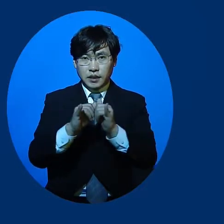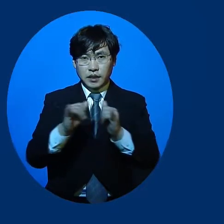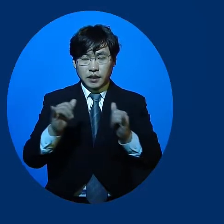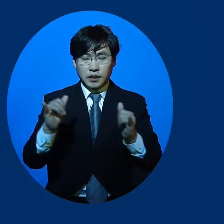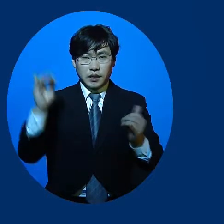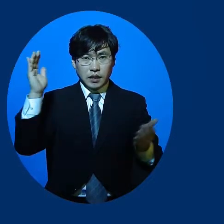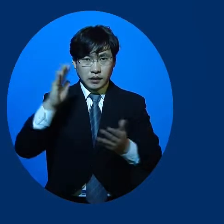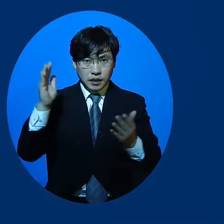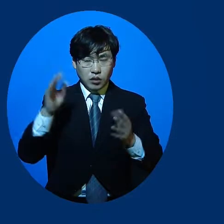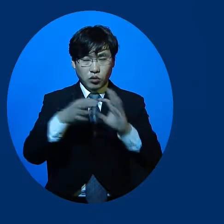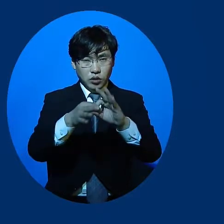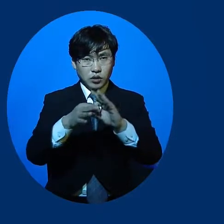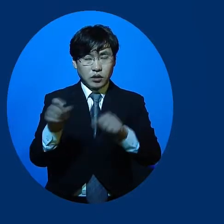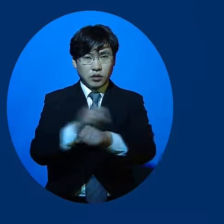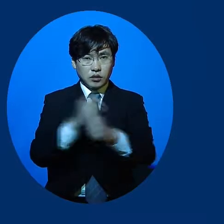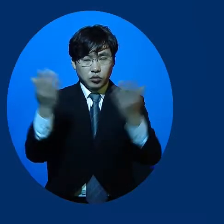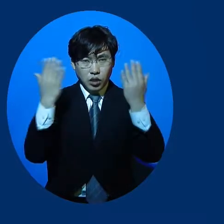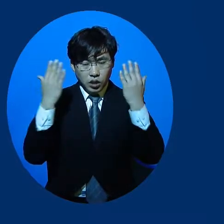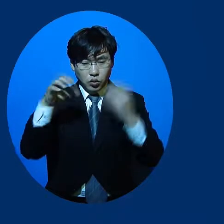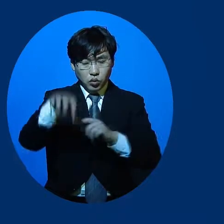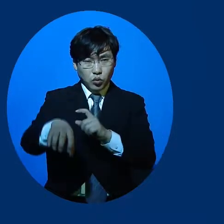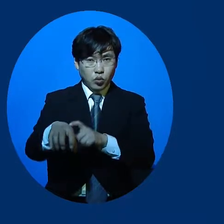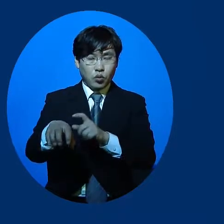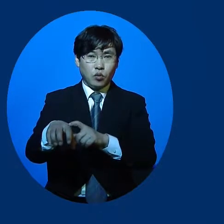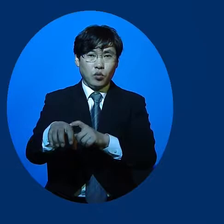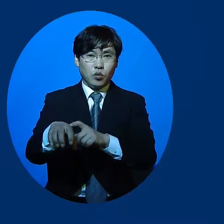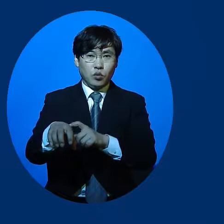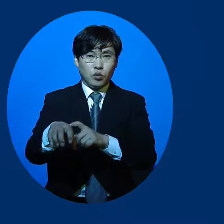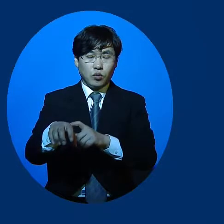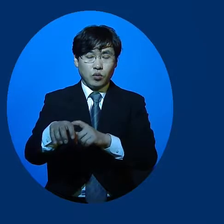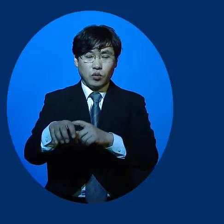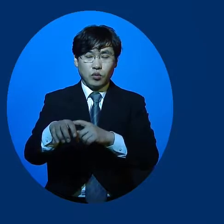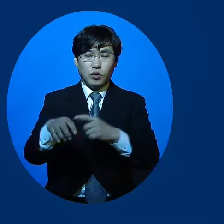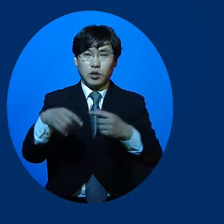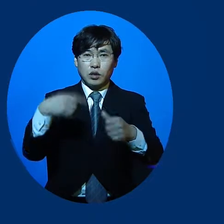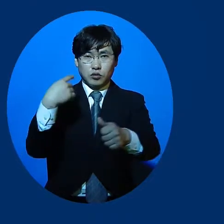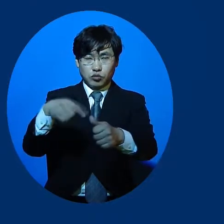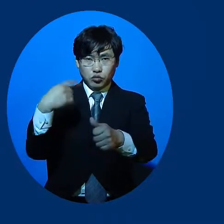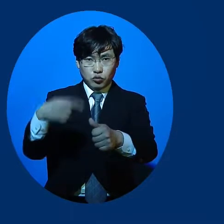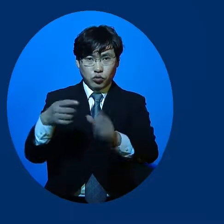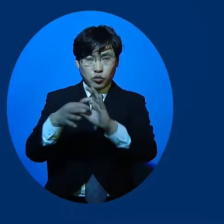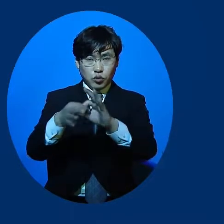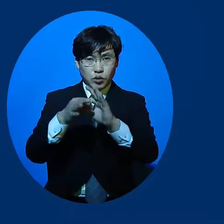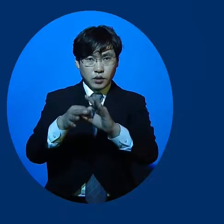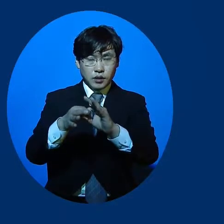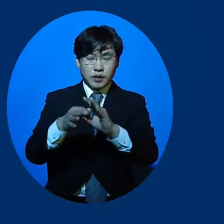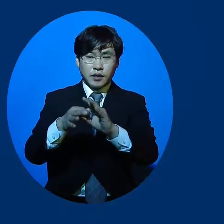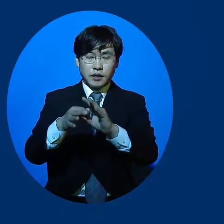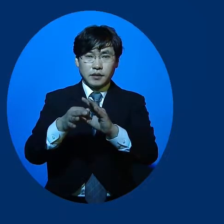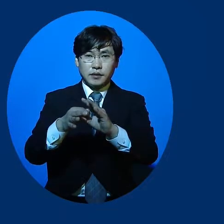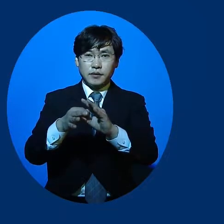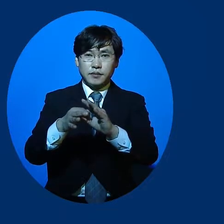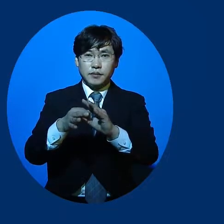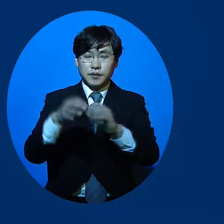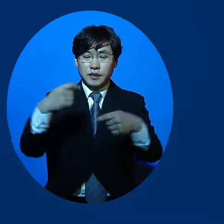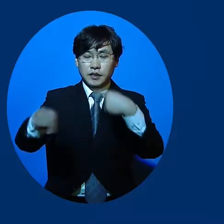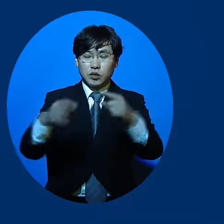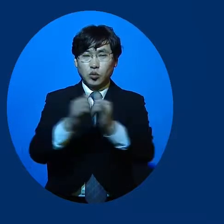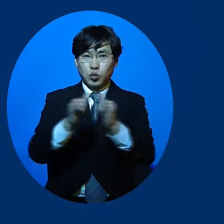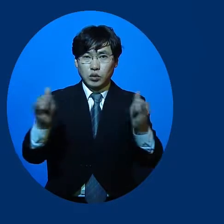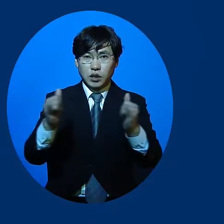유대감 형성 및 지속적인 수업 진행을 위해서 일부 장애인 생활체육 지도자를 방과